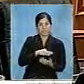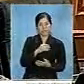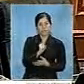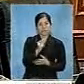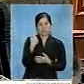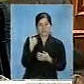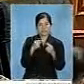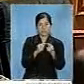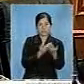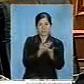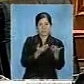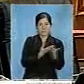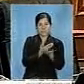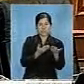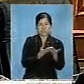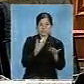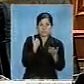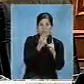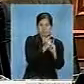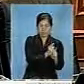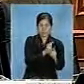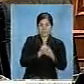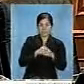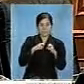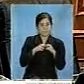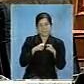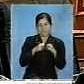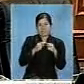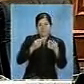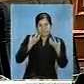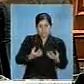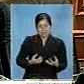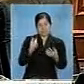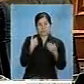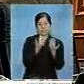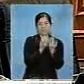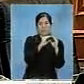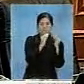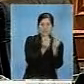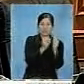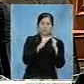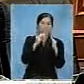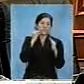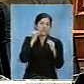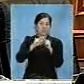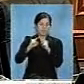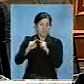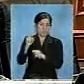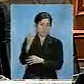จารณาให้รอบคอบแล้วก็ไม่เกิดเป็นภาระกับผู้ที่เป็นครัวเรือนผู้อยู่อาศัยผู้ที่มีทรัพย์สินเป็นของตนเอง